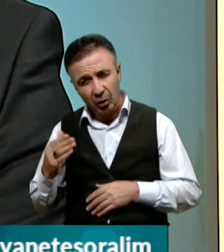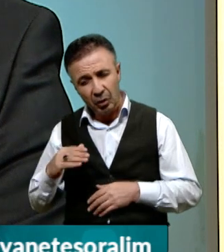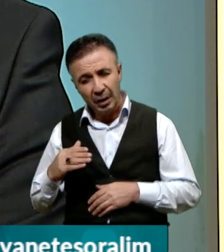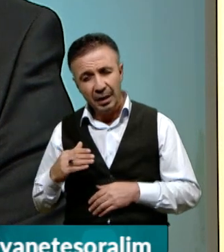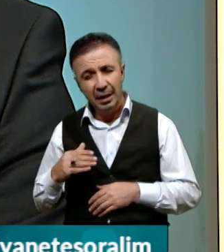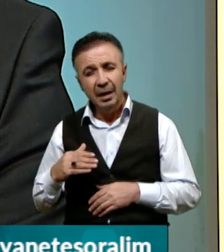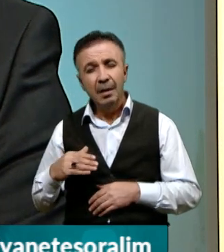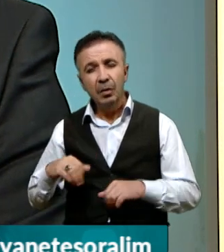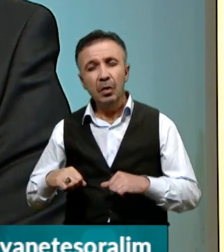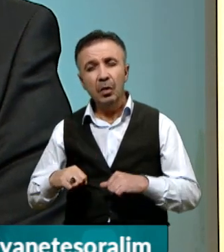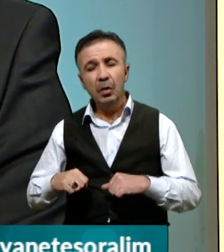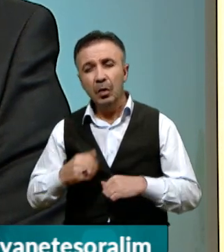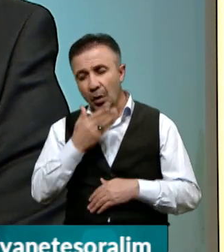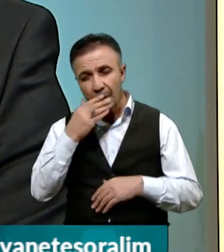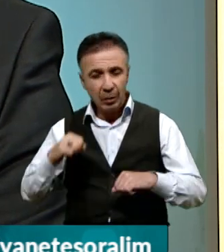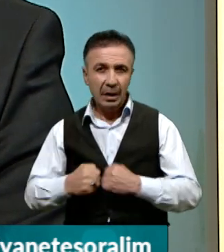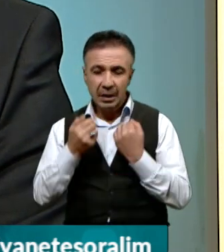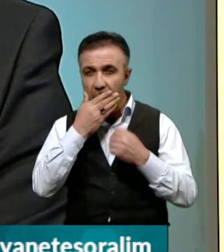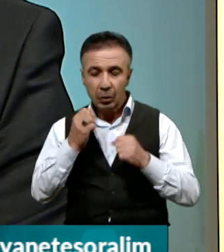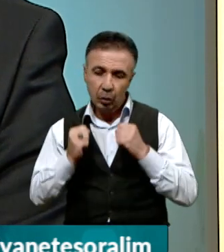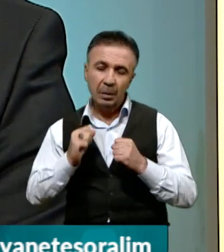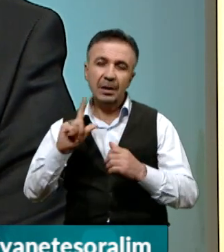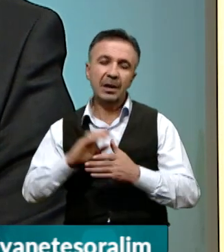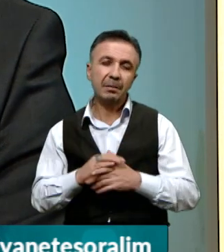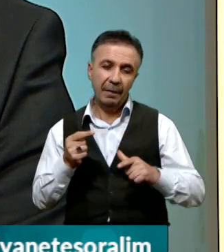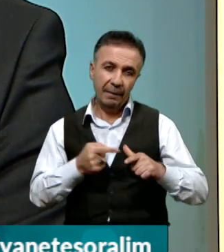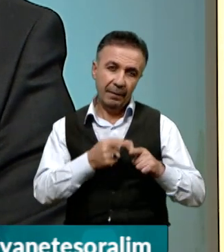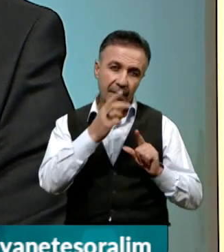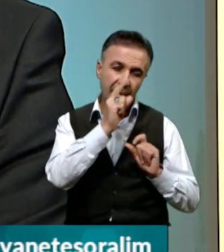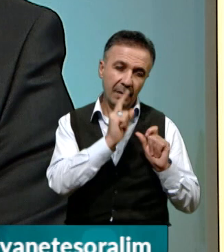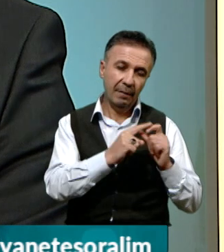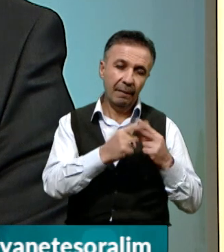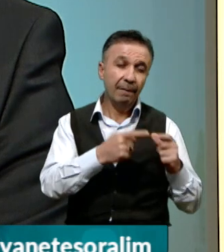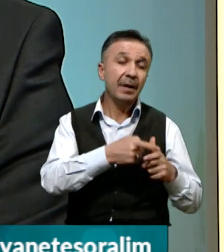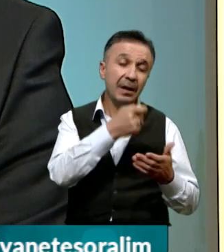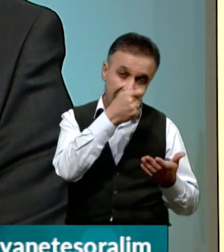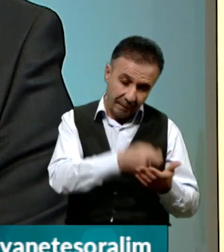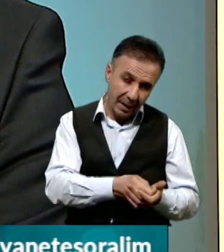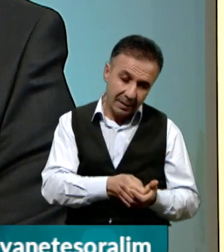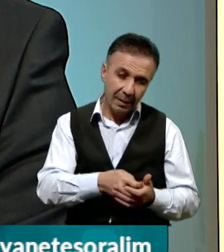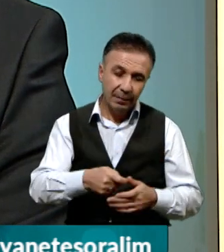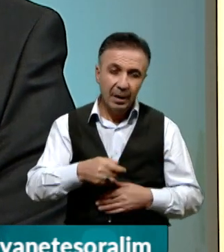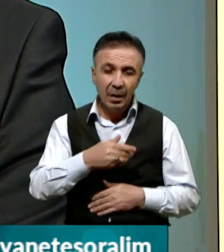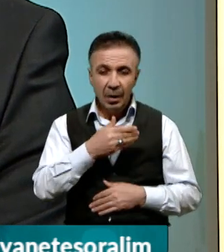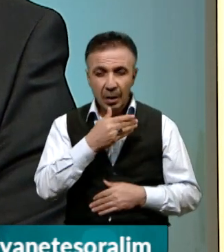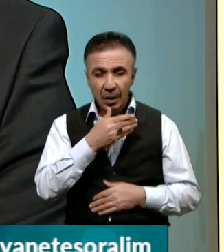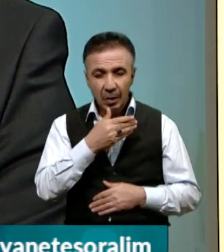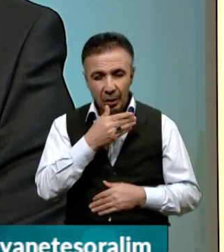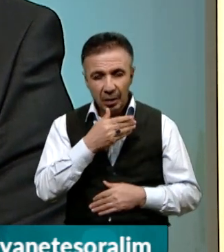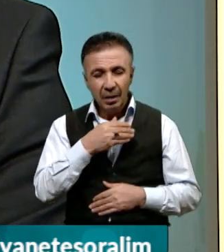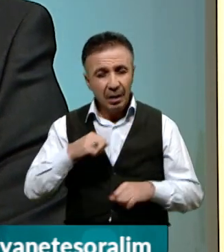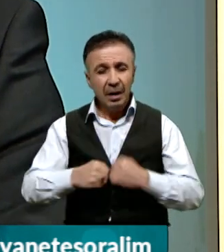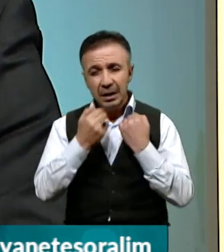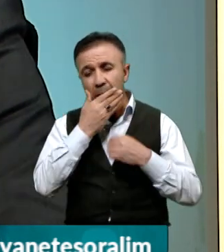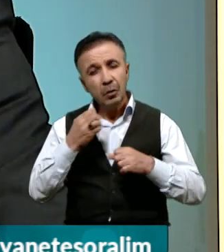kazasını yapacak. Kısaca fidyesini bile vermiş olsa sorunun cevabı olarak ne diyeceğim? Kaza yapabilecek imkanı yakaladığın